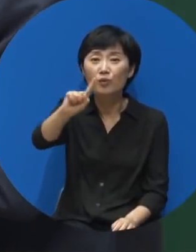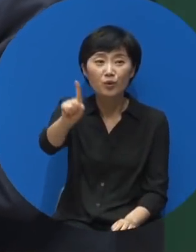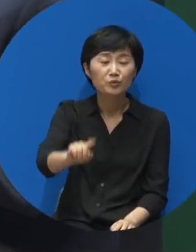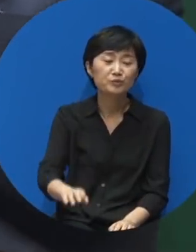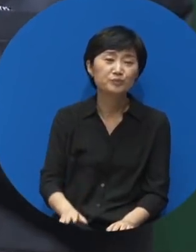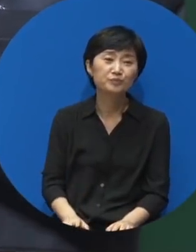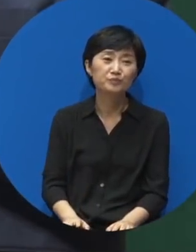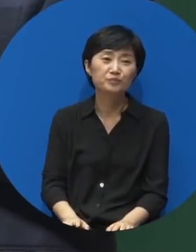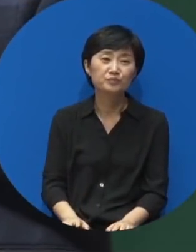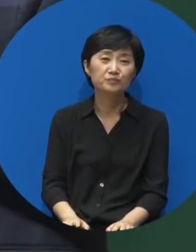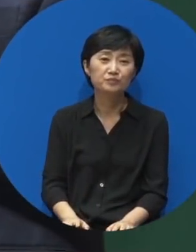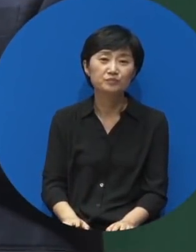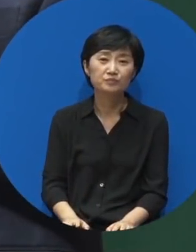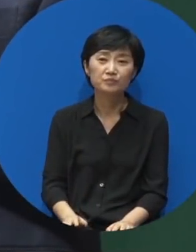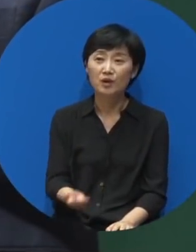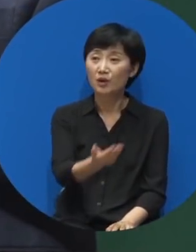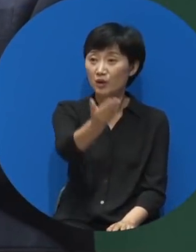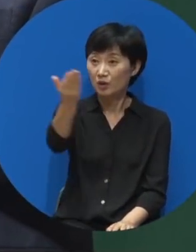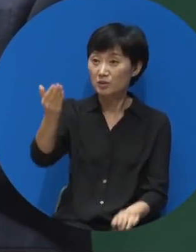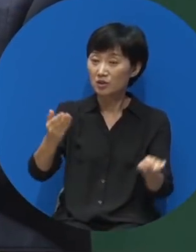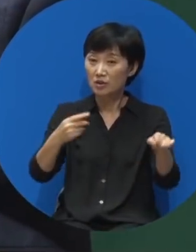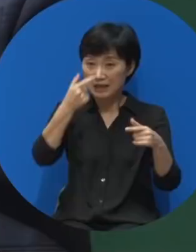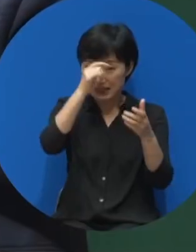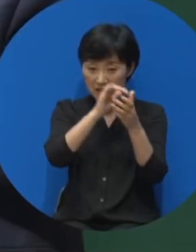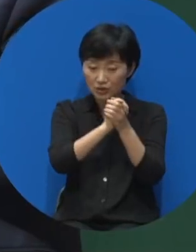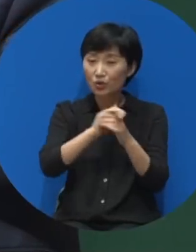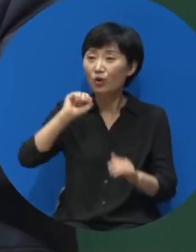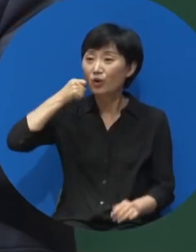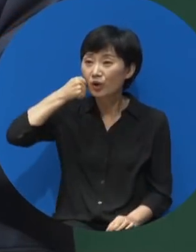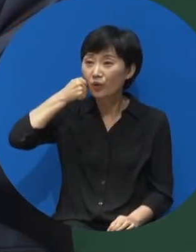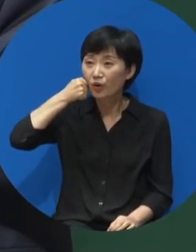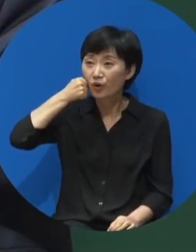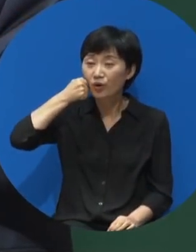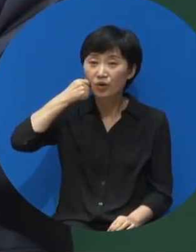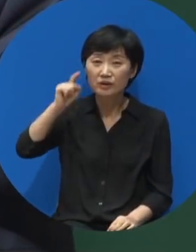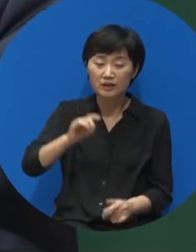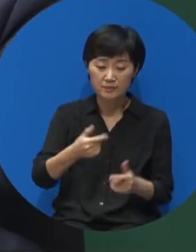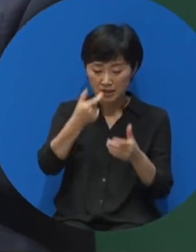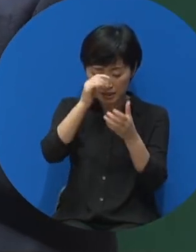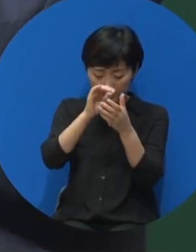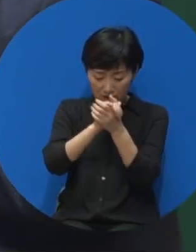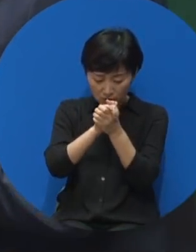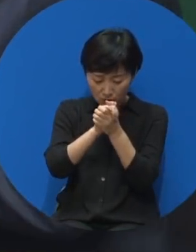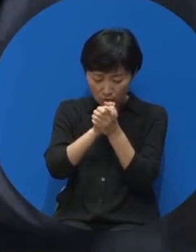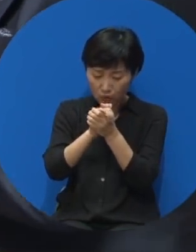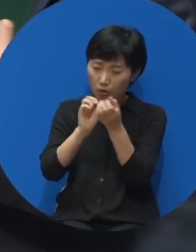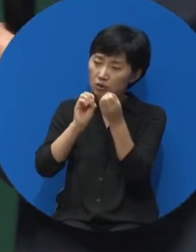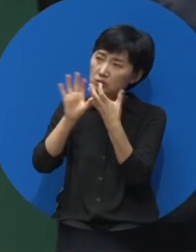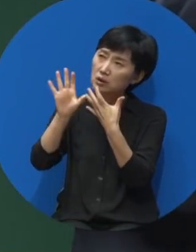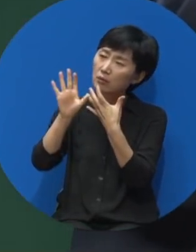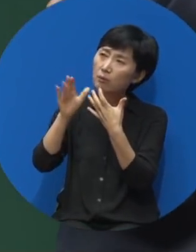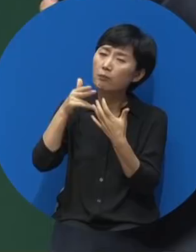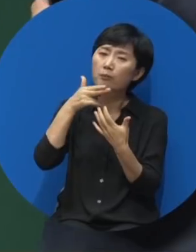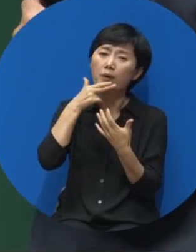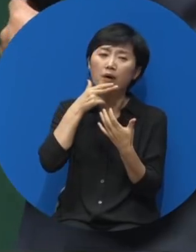筑坛是看不出来的，而且这是最容易的。 근데 이게 왜 어렵는고 하니까 우리 언론 응답이 안 오는 것처럼 느끼잖아요.